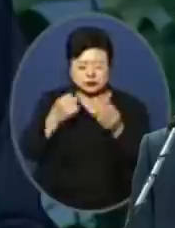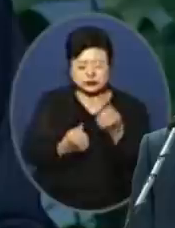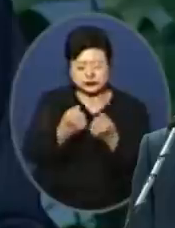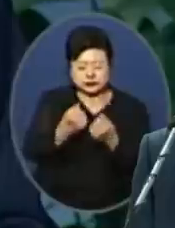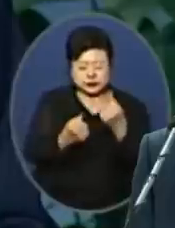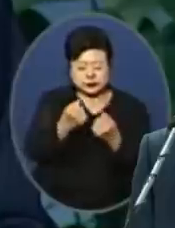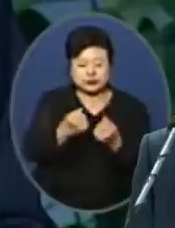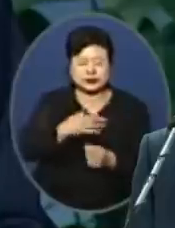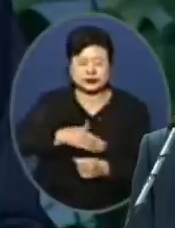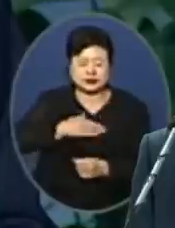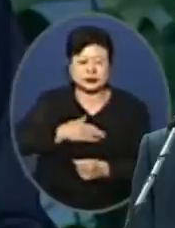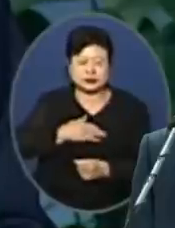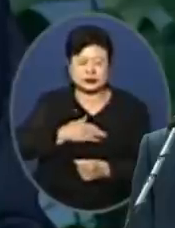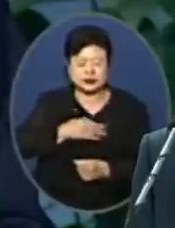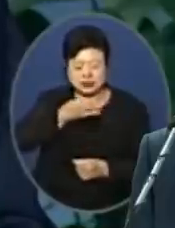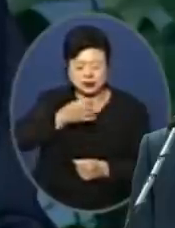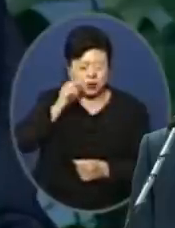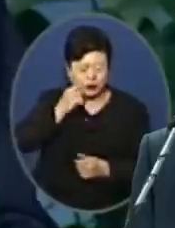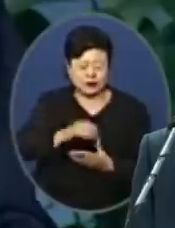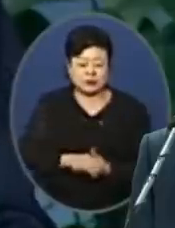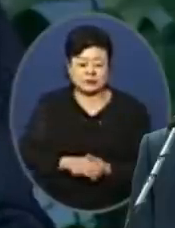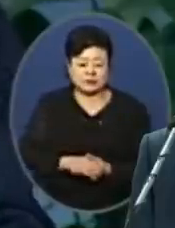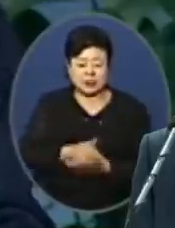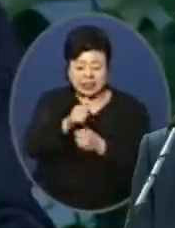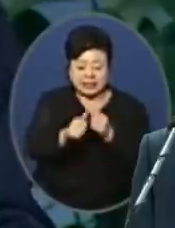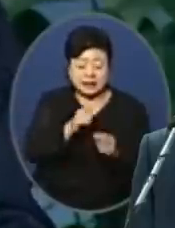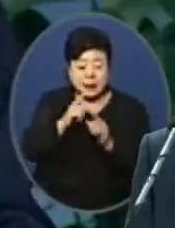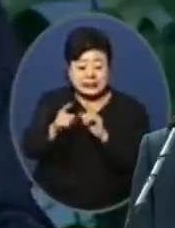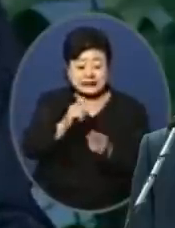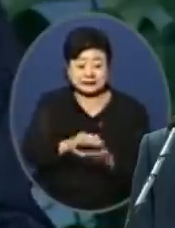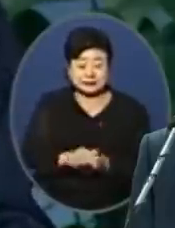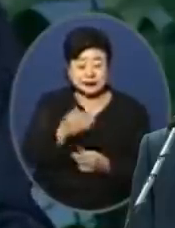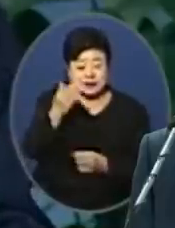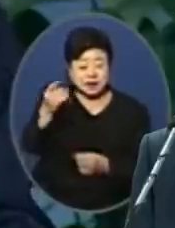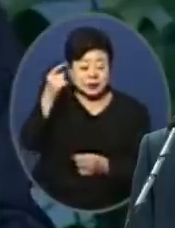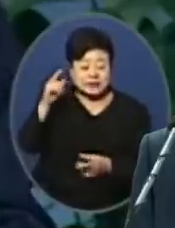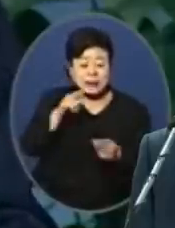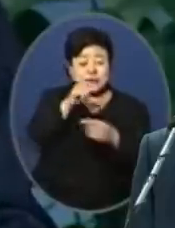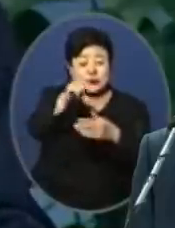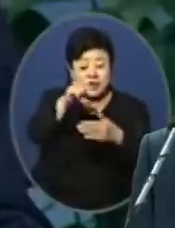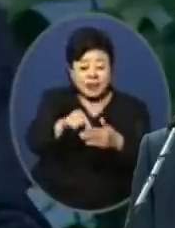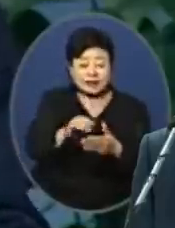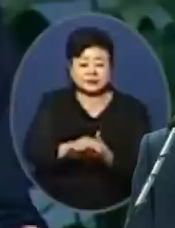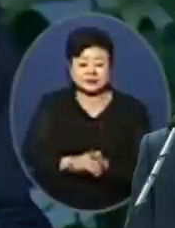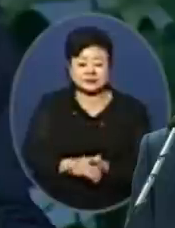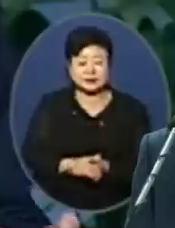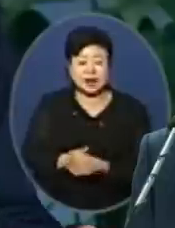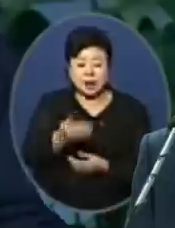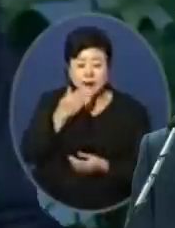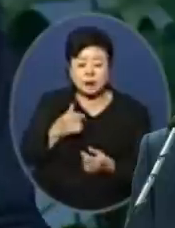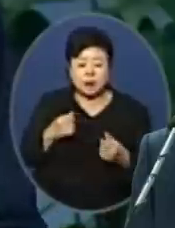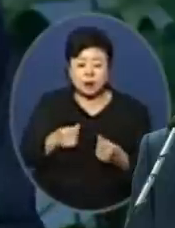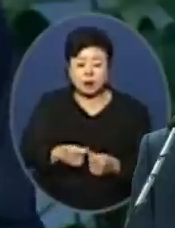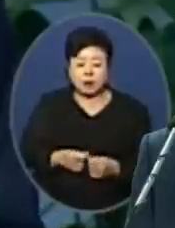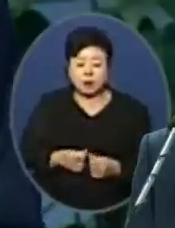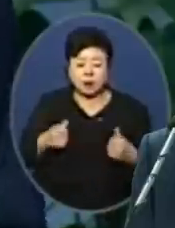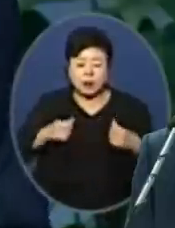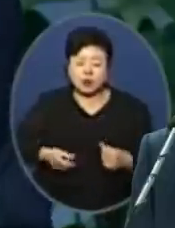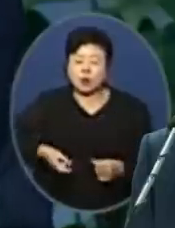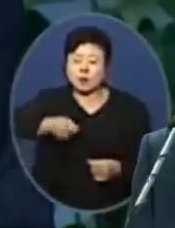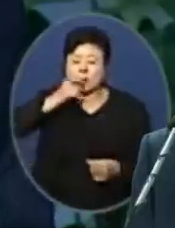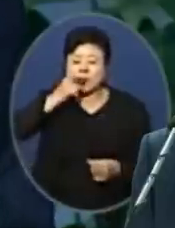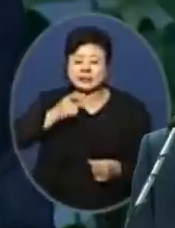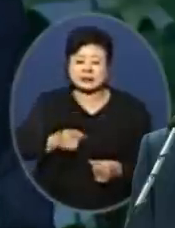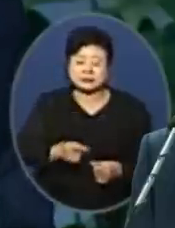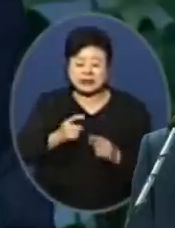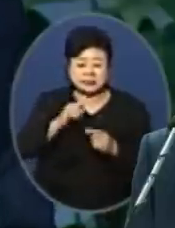해석을 하려면 힘이 들고 어렵습니다. 하나님의 말씀이 여러분 생활 속에 먹고 입고 마실 수 있는